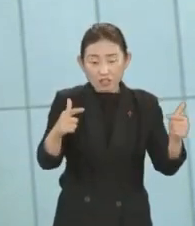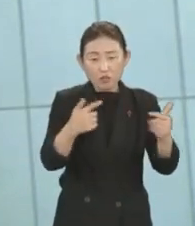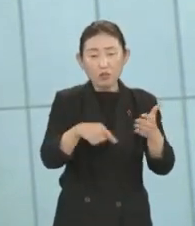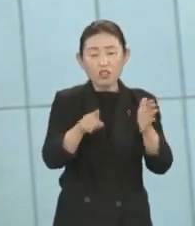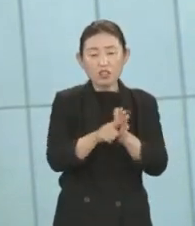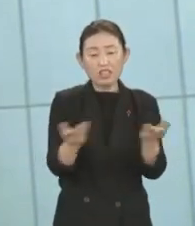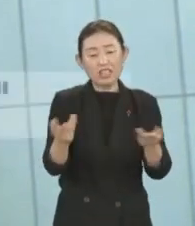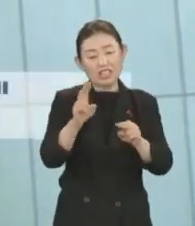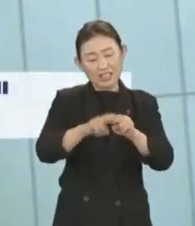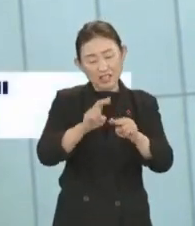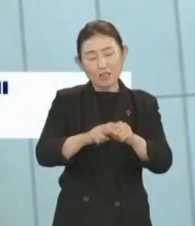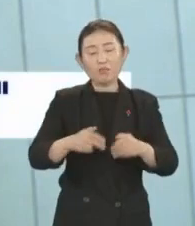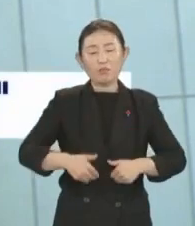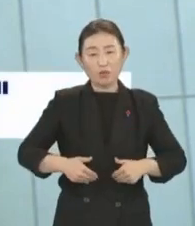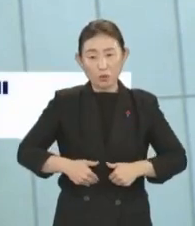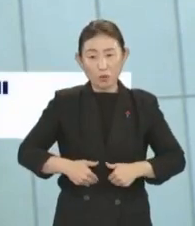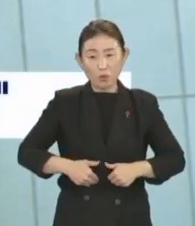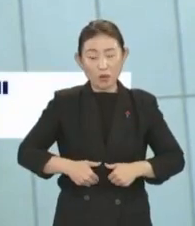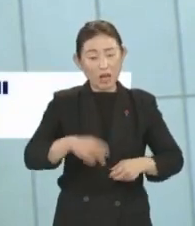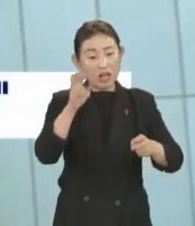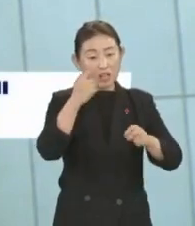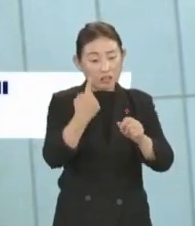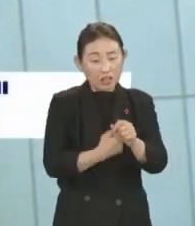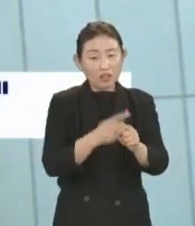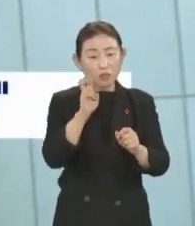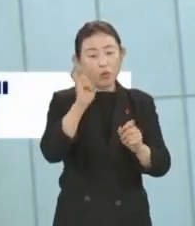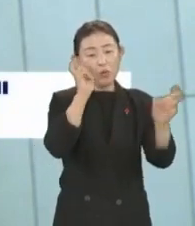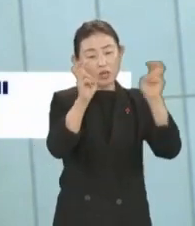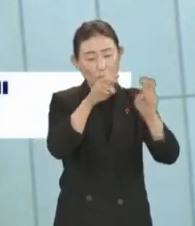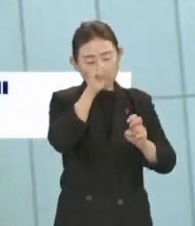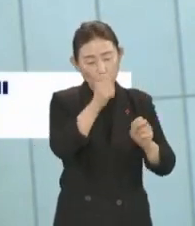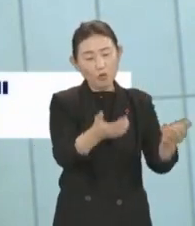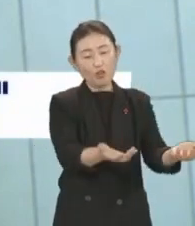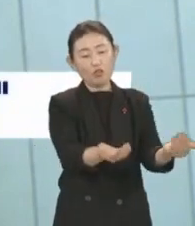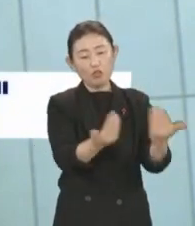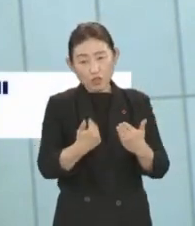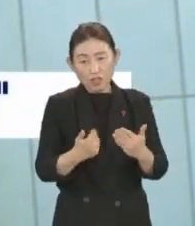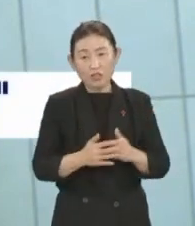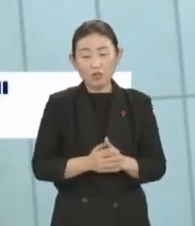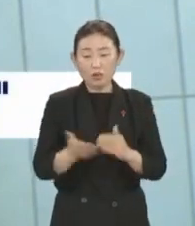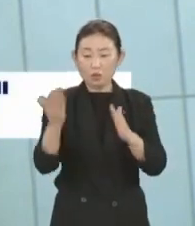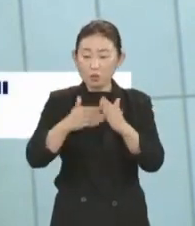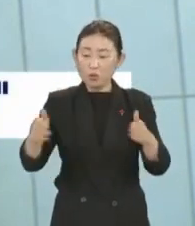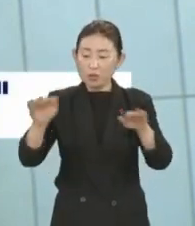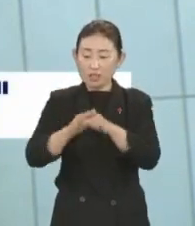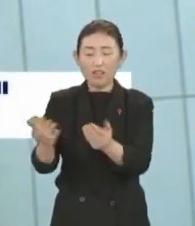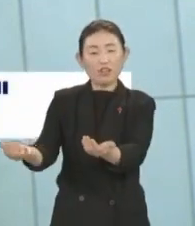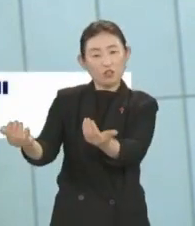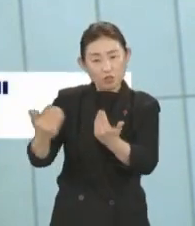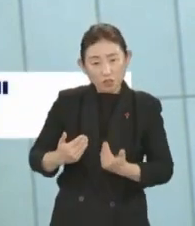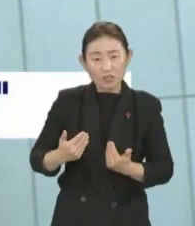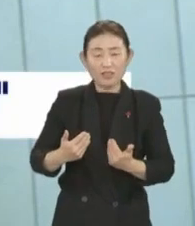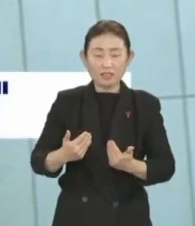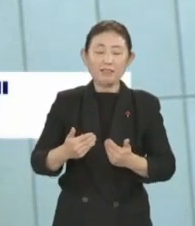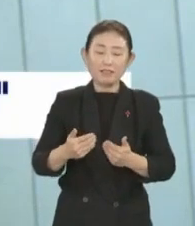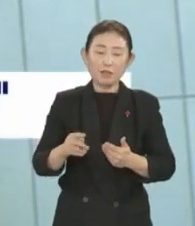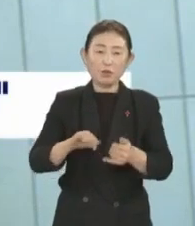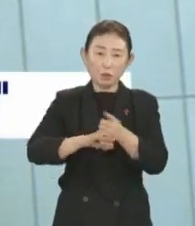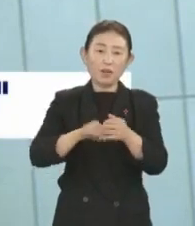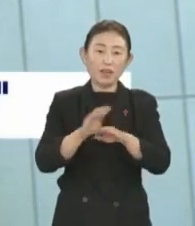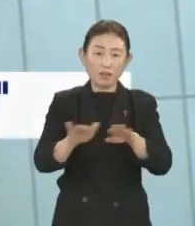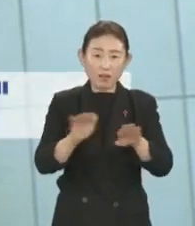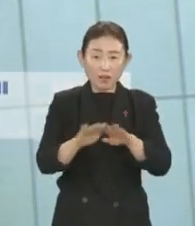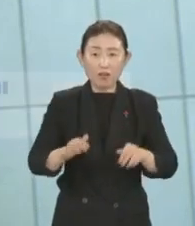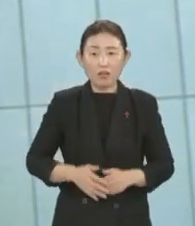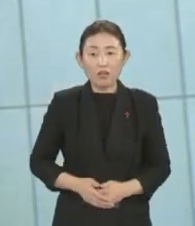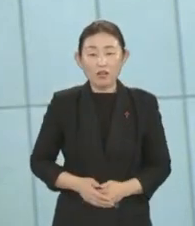되잖아요. 예. 그 일자리는 이제 기업들이 이제 유치하고 그다음 공공기관 이전이나 이런 문제들로 이제 해결을 해야 되고요. 그리고